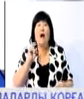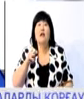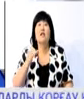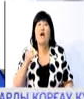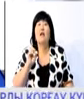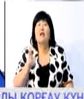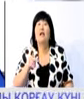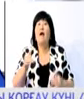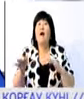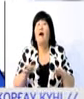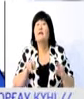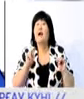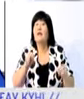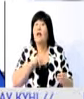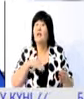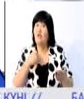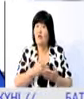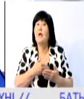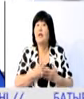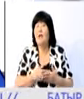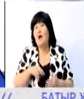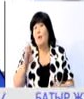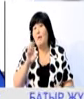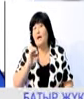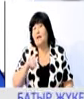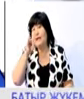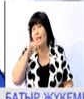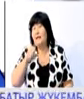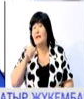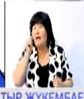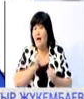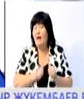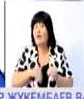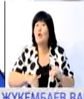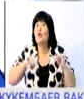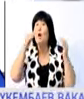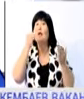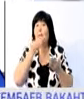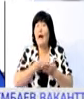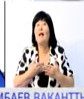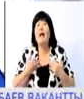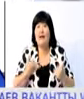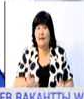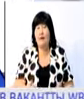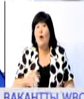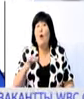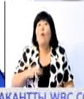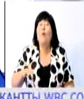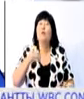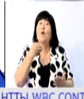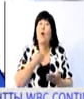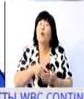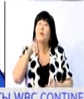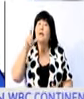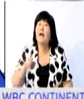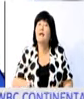өңірінде атқарған адал еңбегіңізді батыс қазақстандықтар әрдайым жоғары бағалайды. Облыстың құрметті